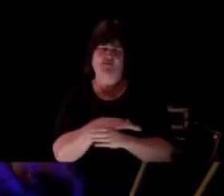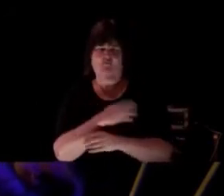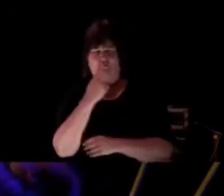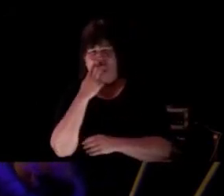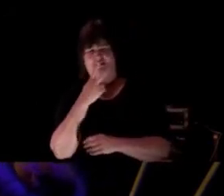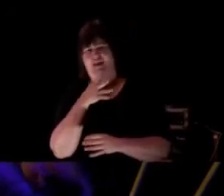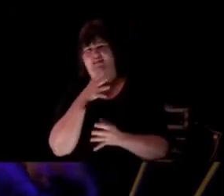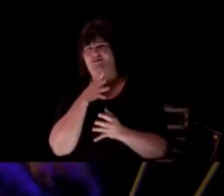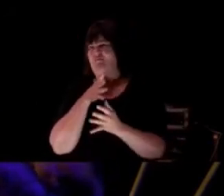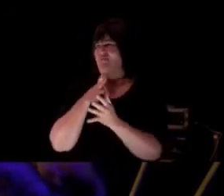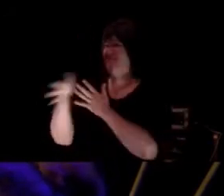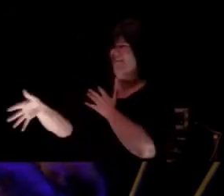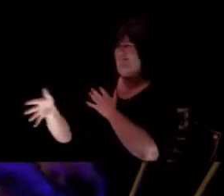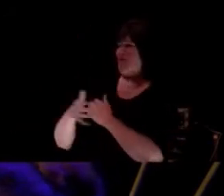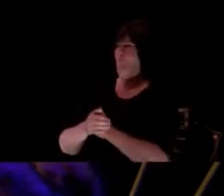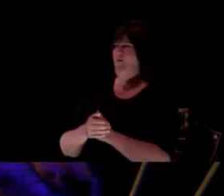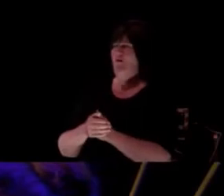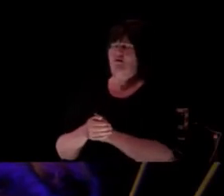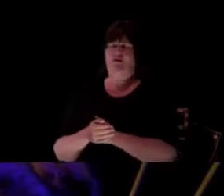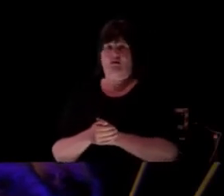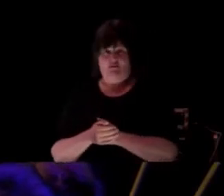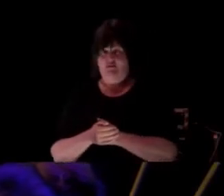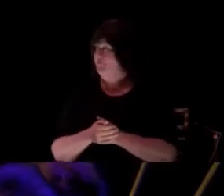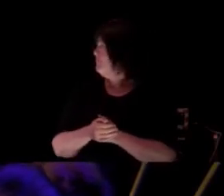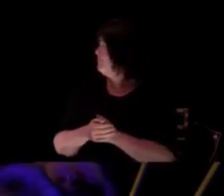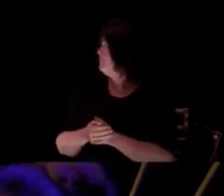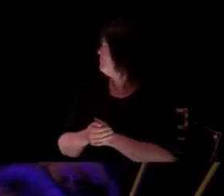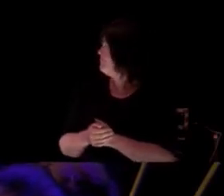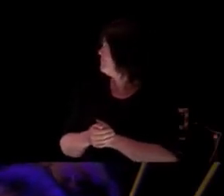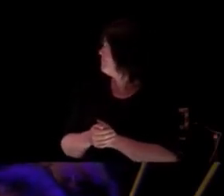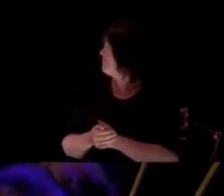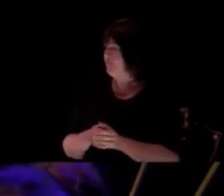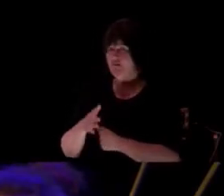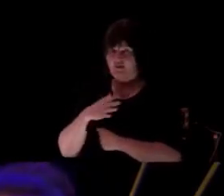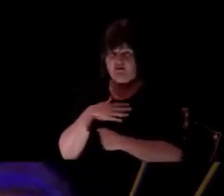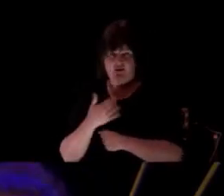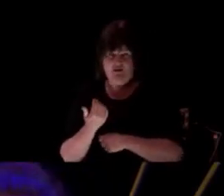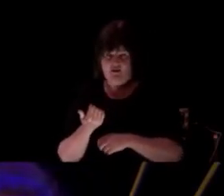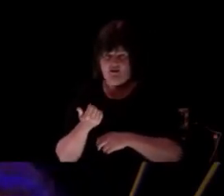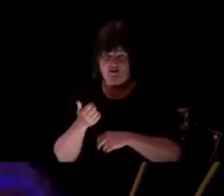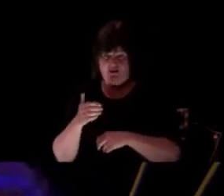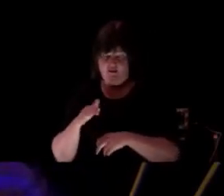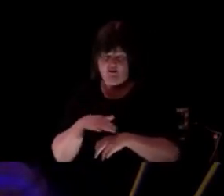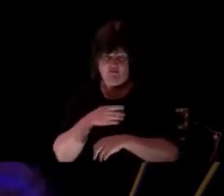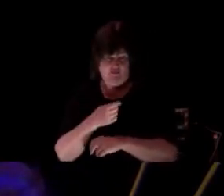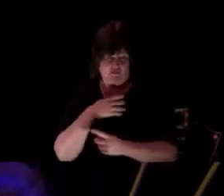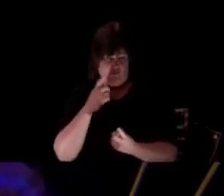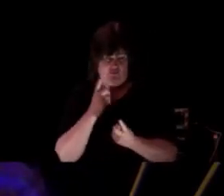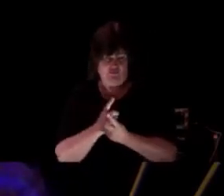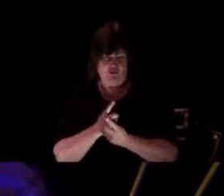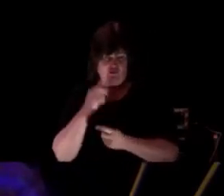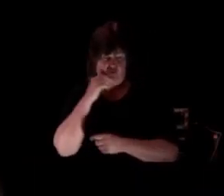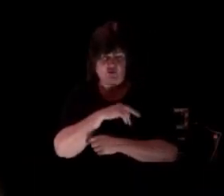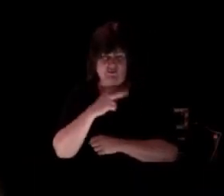gjennom det. Marit, du har jo møtt folk på 8 år eller noe. Oi, 8 år som kaller